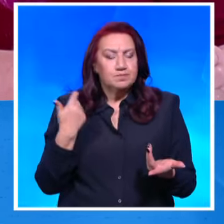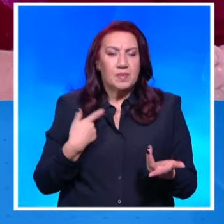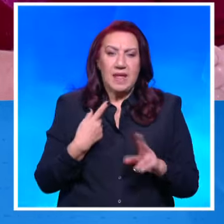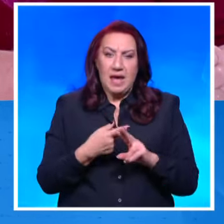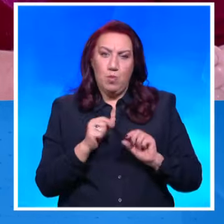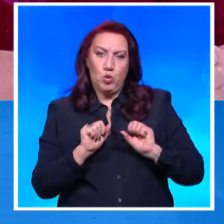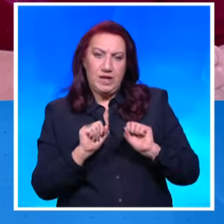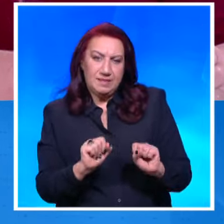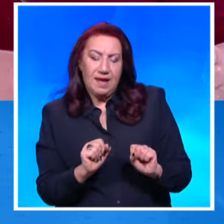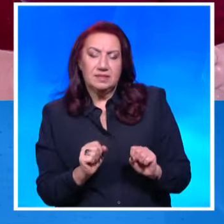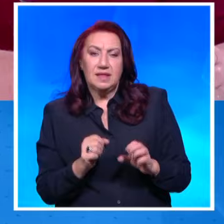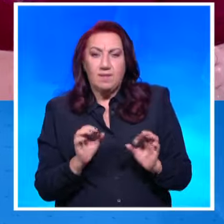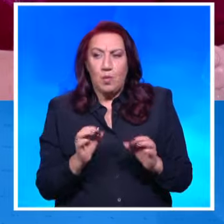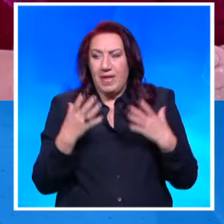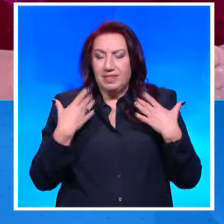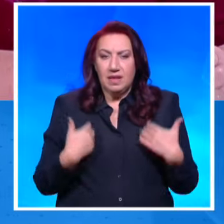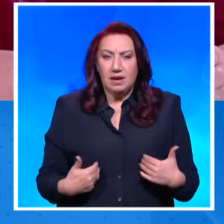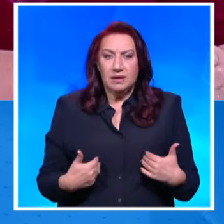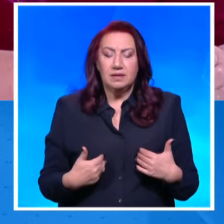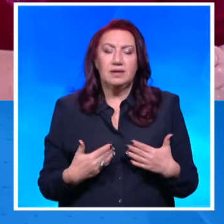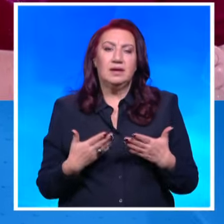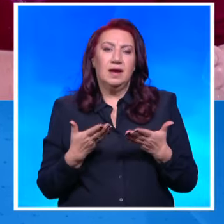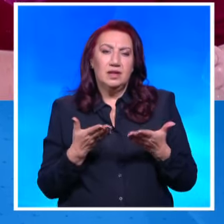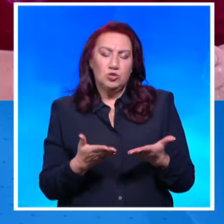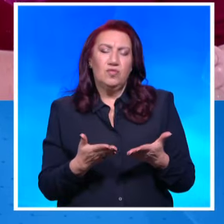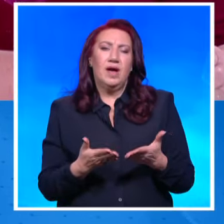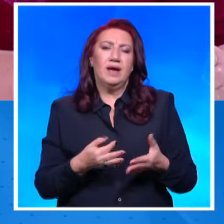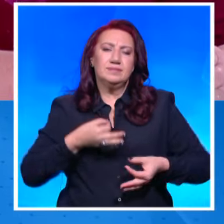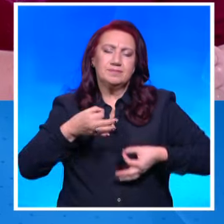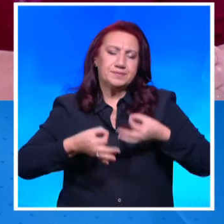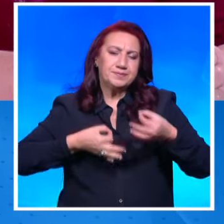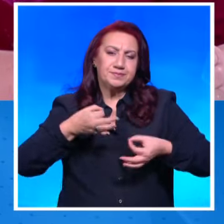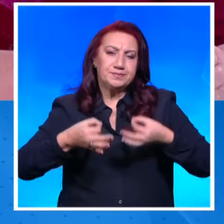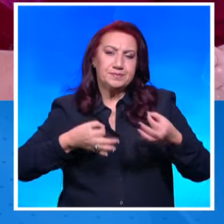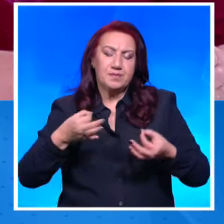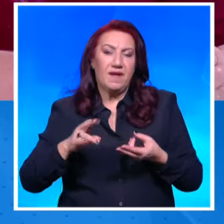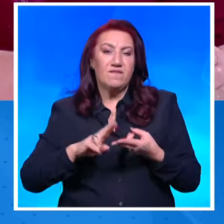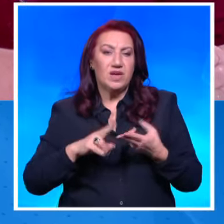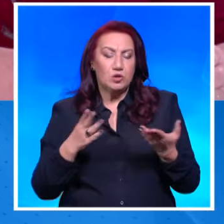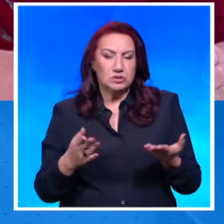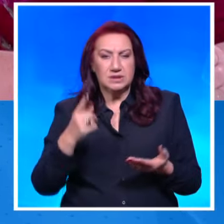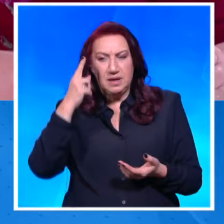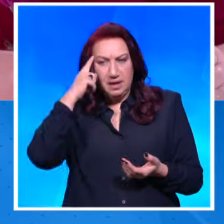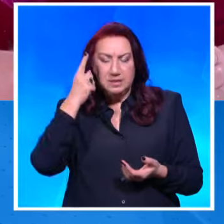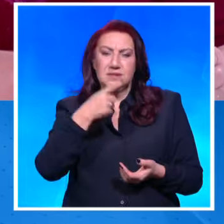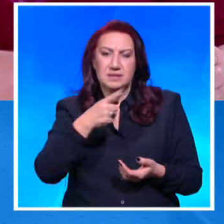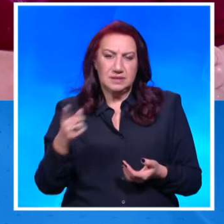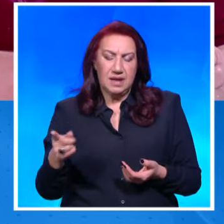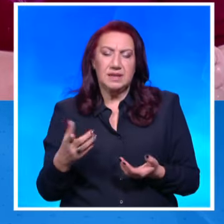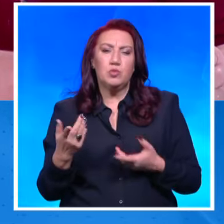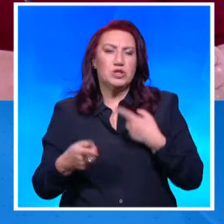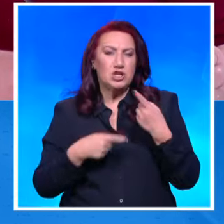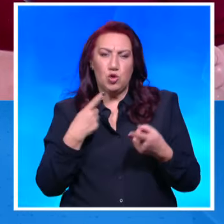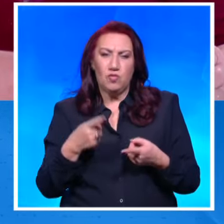им състояние, но така или иначе, това е един заразен вирус, знаем го от опит, и понеже стана дума за офиси и за